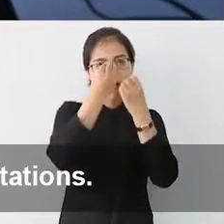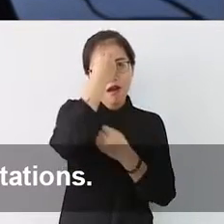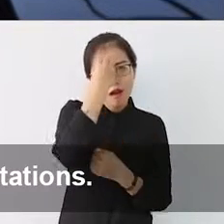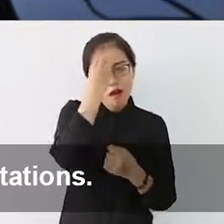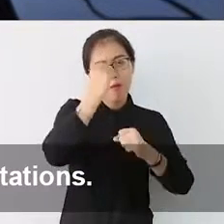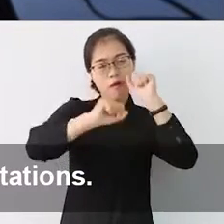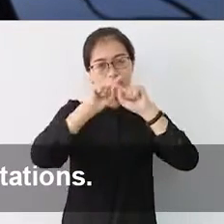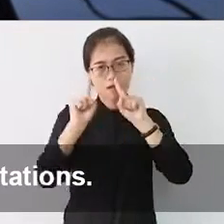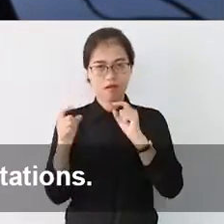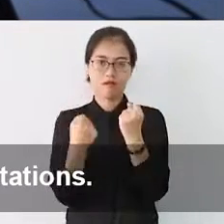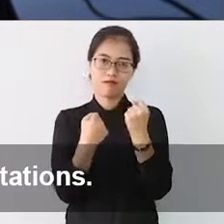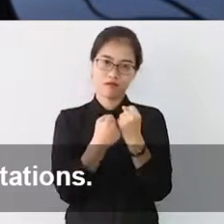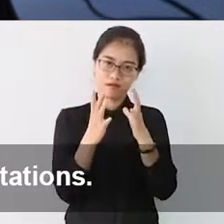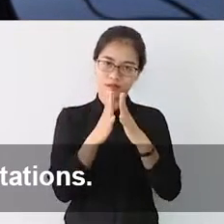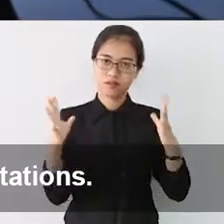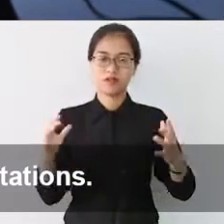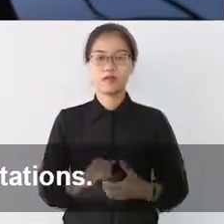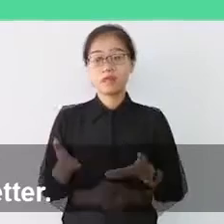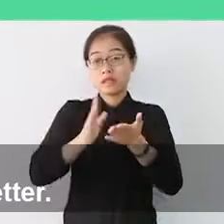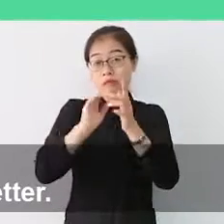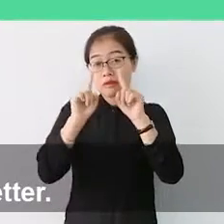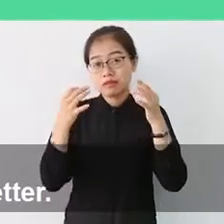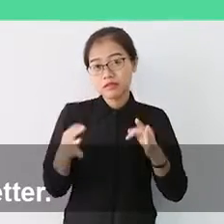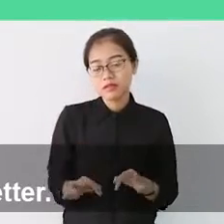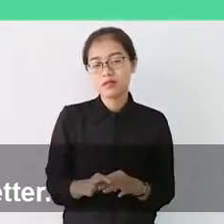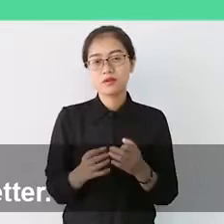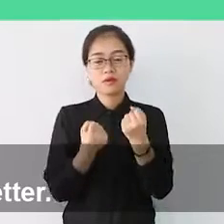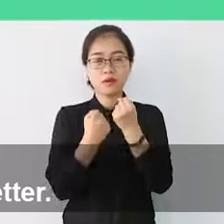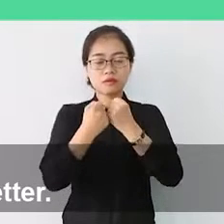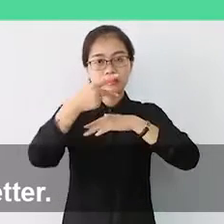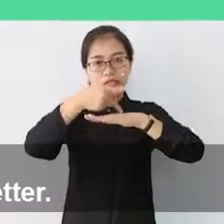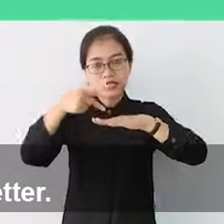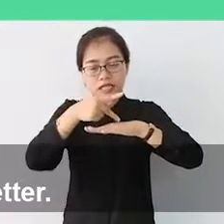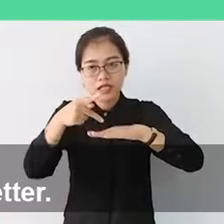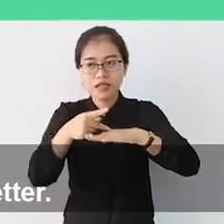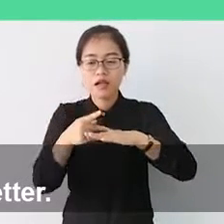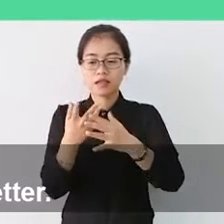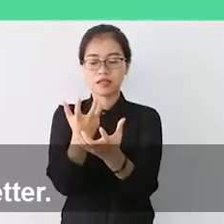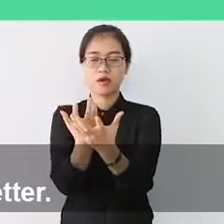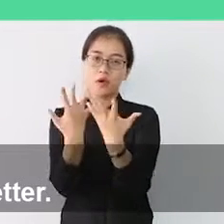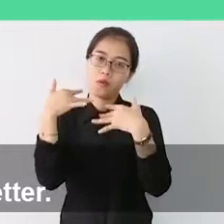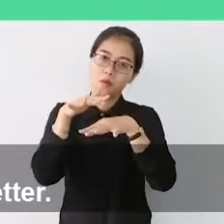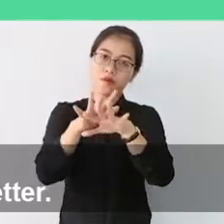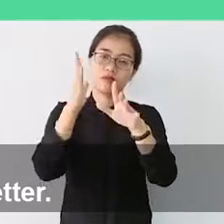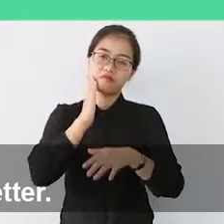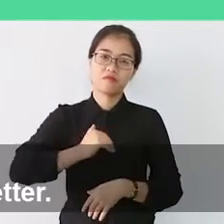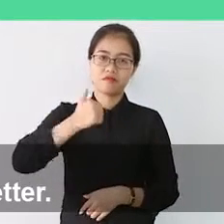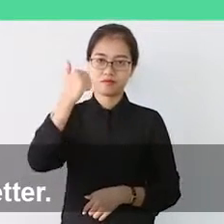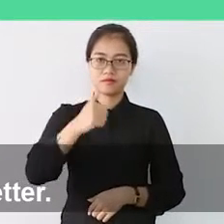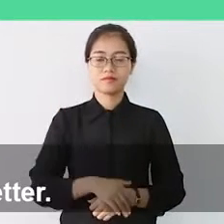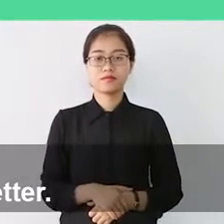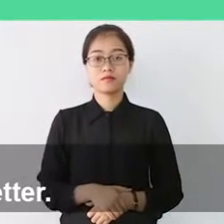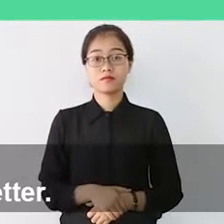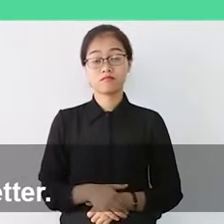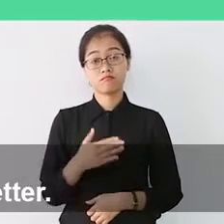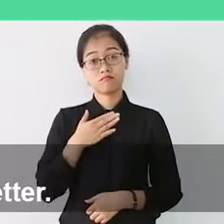trường hỗ trợ cho tụi em trong suốt quá trình tụi em học. Bên cạnh đó, dự án còn trang bị một số kỹ năng để giúp sinh viên khuyết tật hòa nhập xã